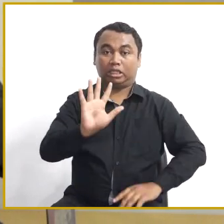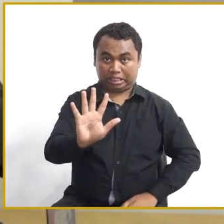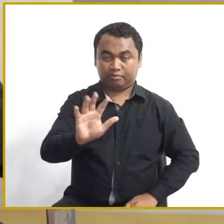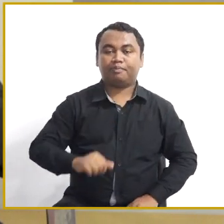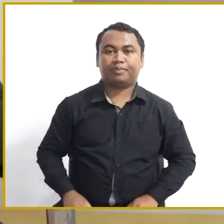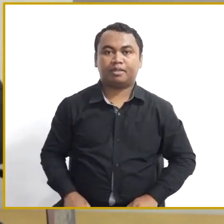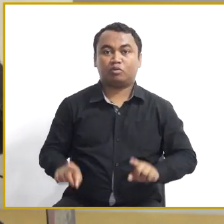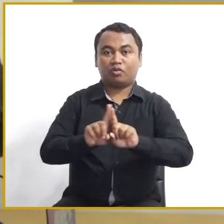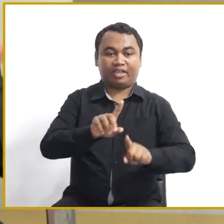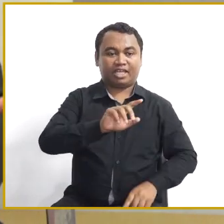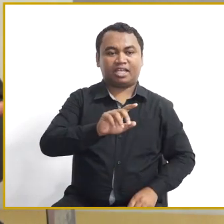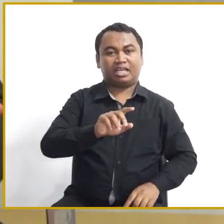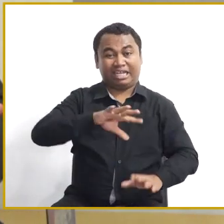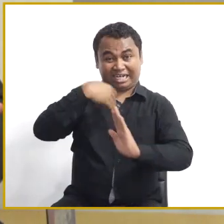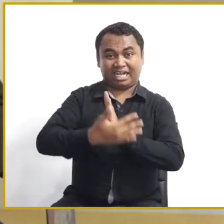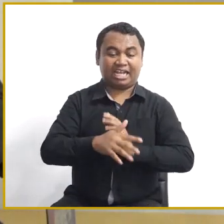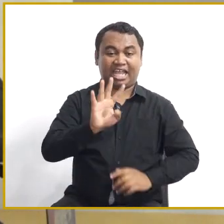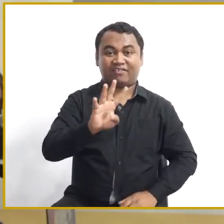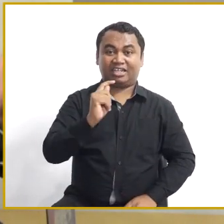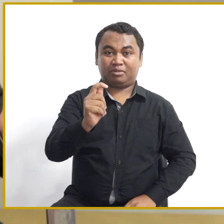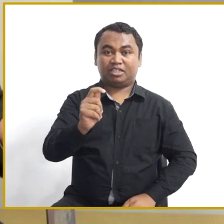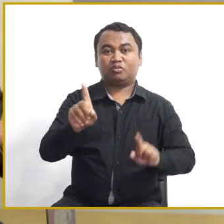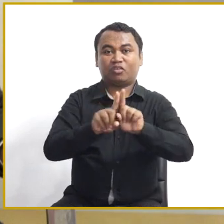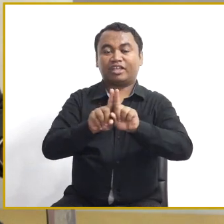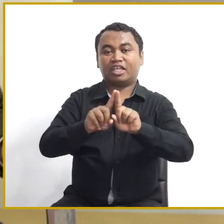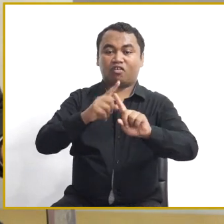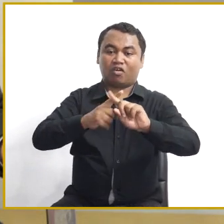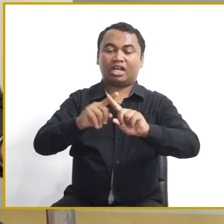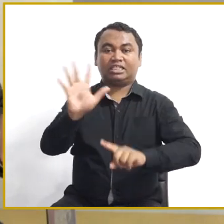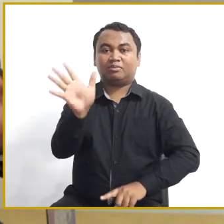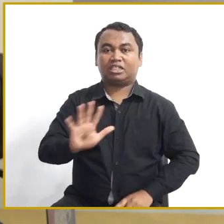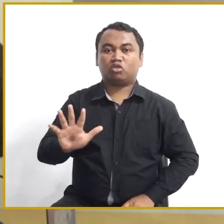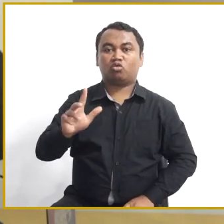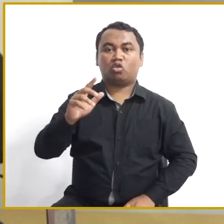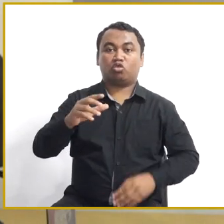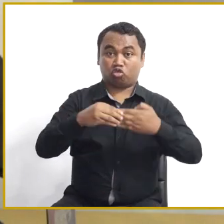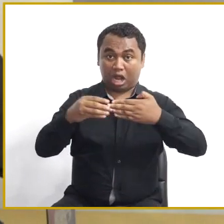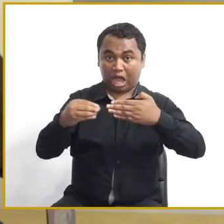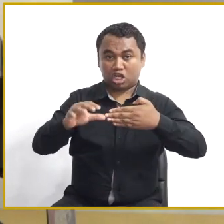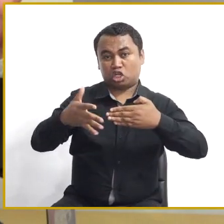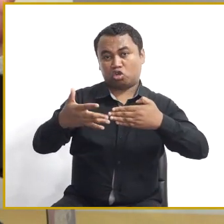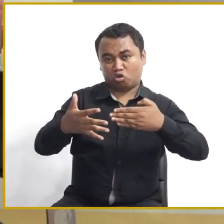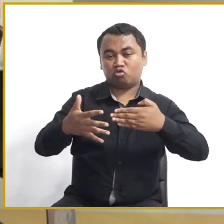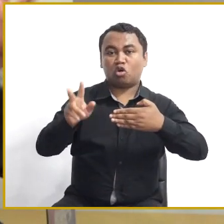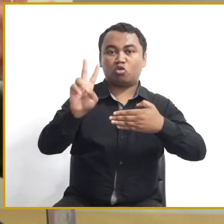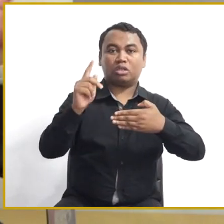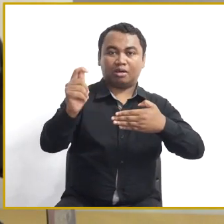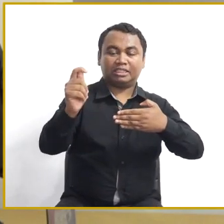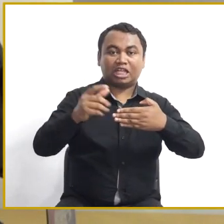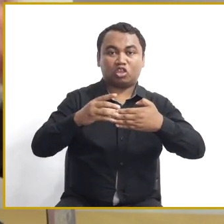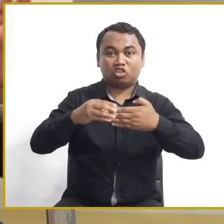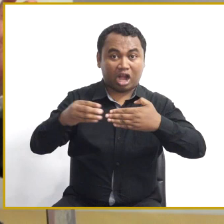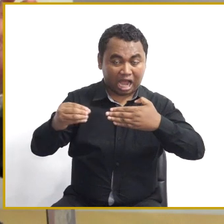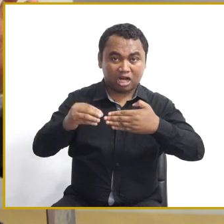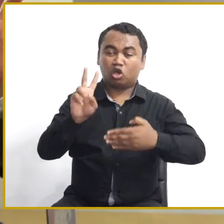tapitrisa raha $500 zany a eo amin'ny $2 milliards eo zany hoe eo amin'ny